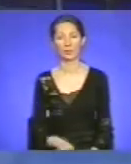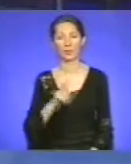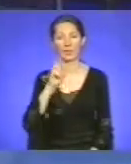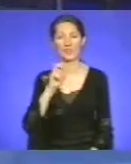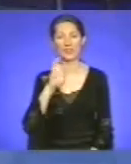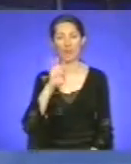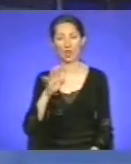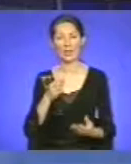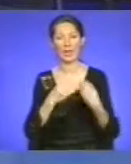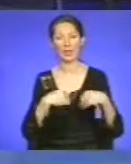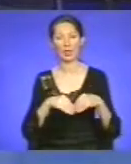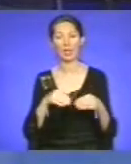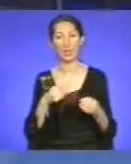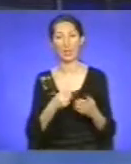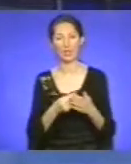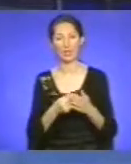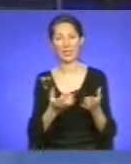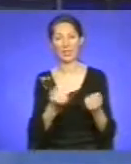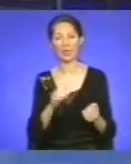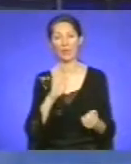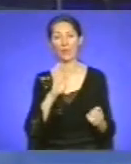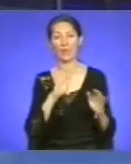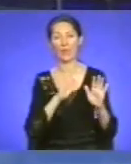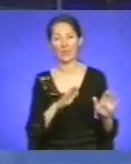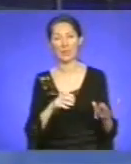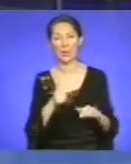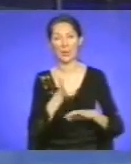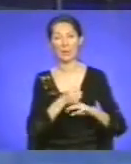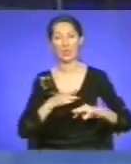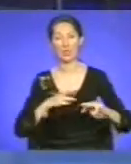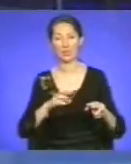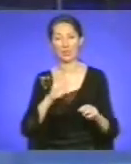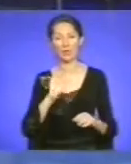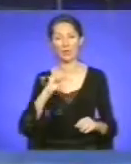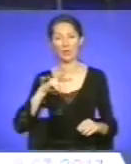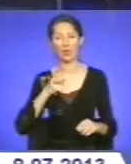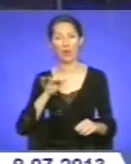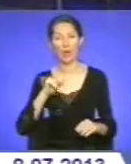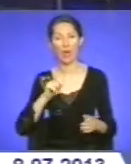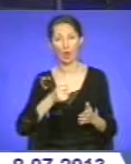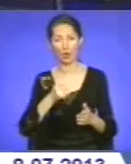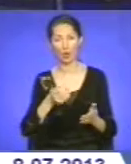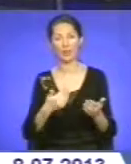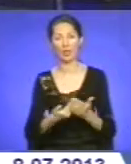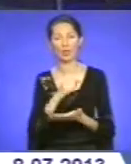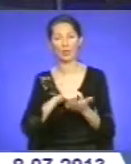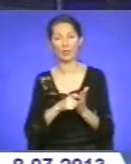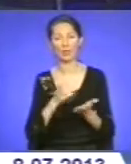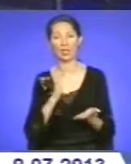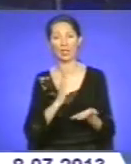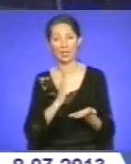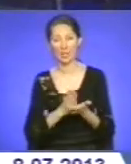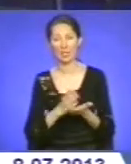Чотири родини бюджетників отримали від віце-прем'єр-міністра Олександра Вілкула ключі від новеньких квартир. Стати щасливими